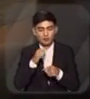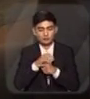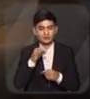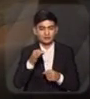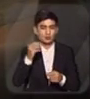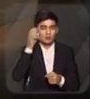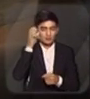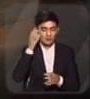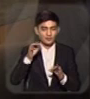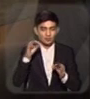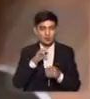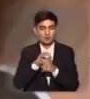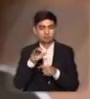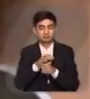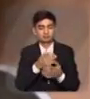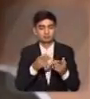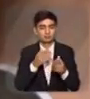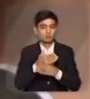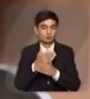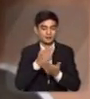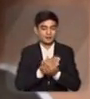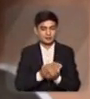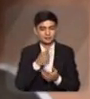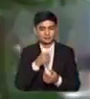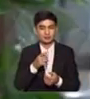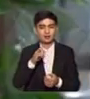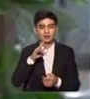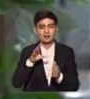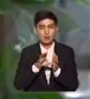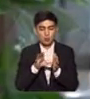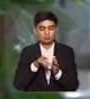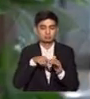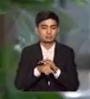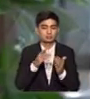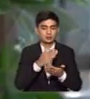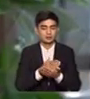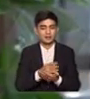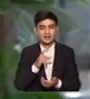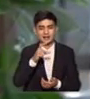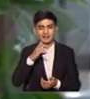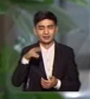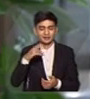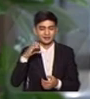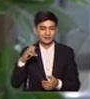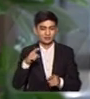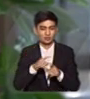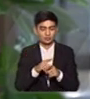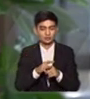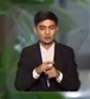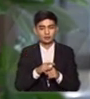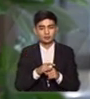и другие социальные направления. Это и является налогом. Ситуация с НДСом, она